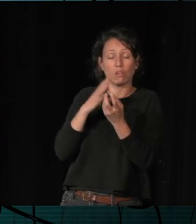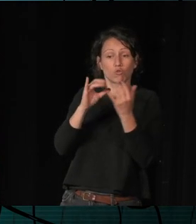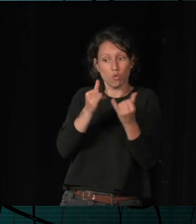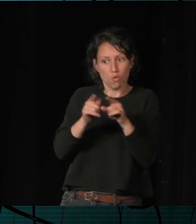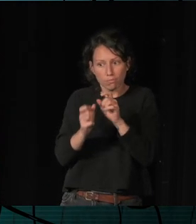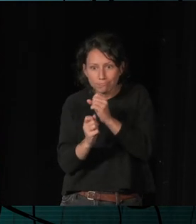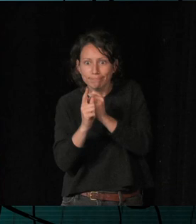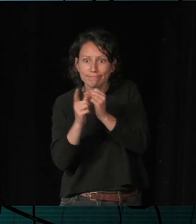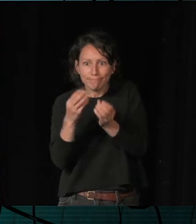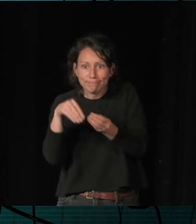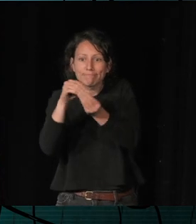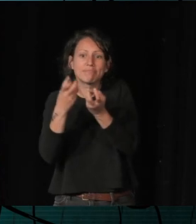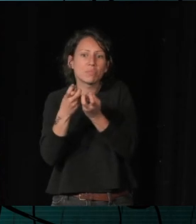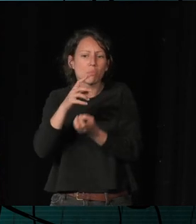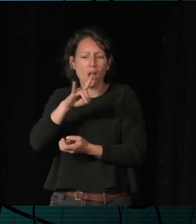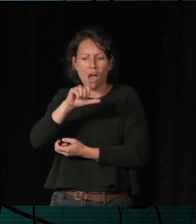par exemple,